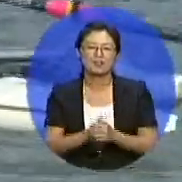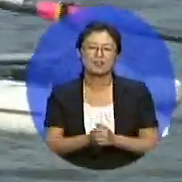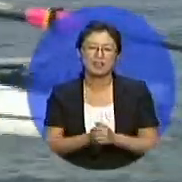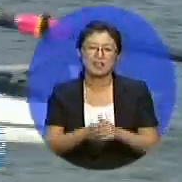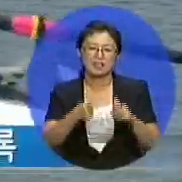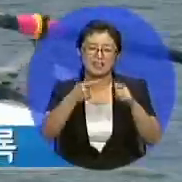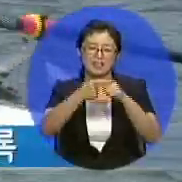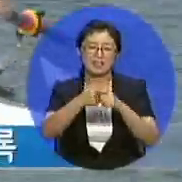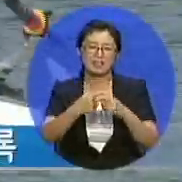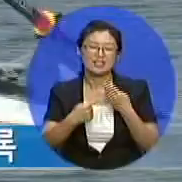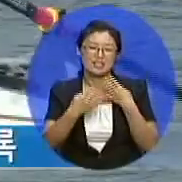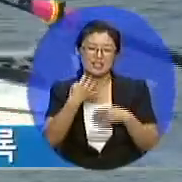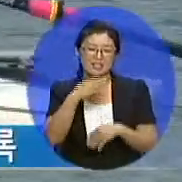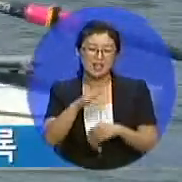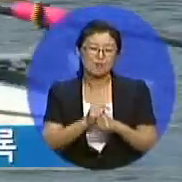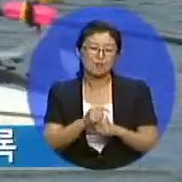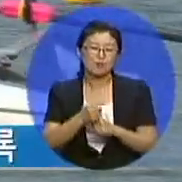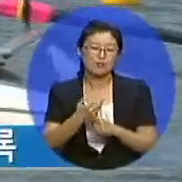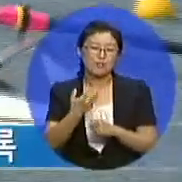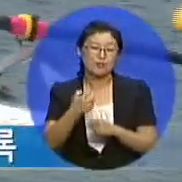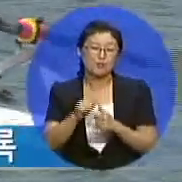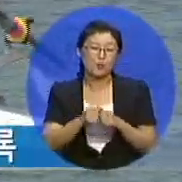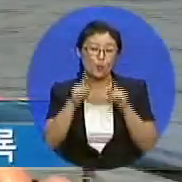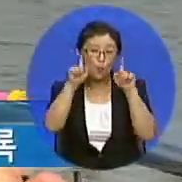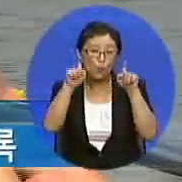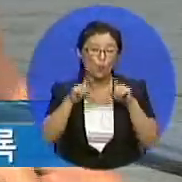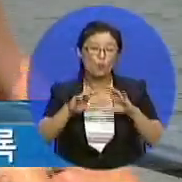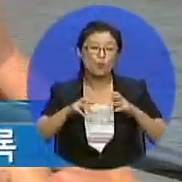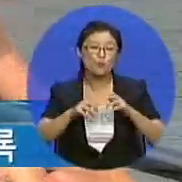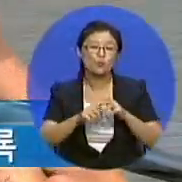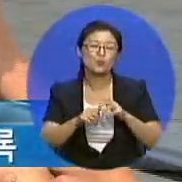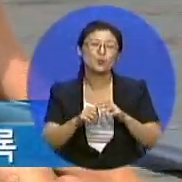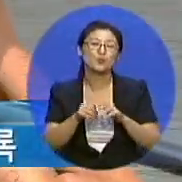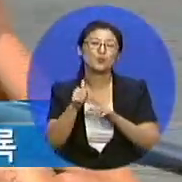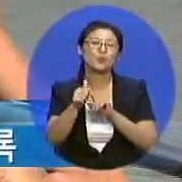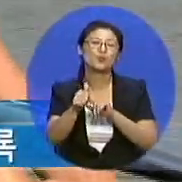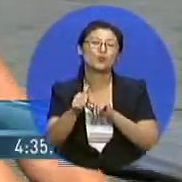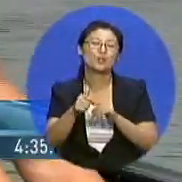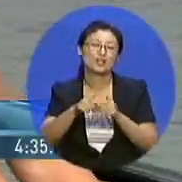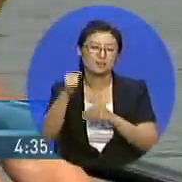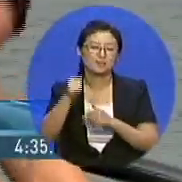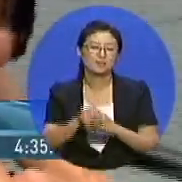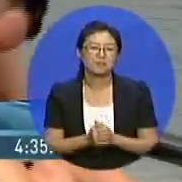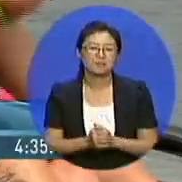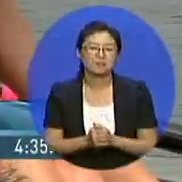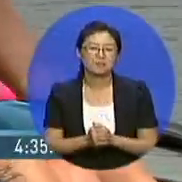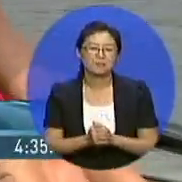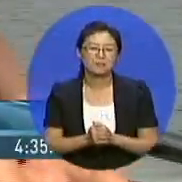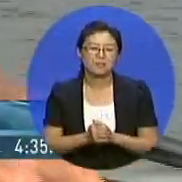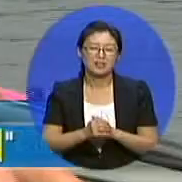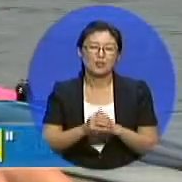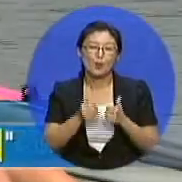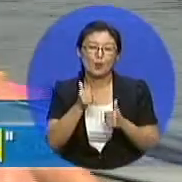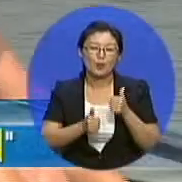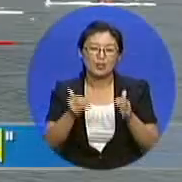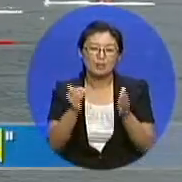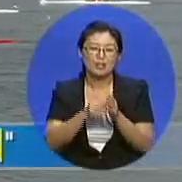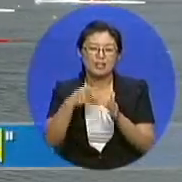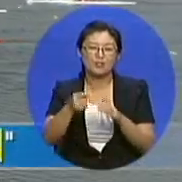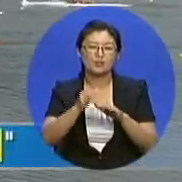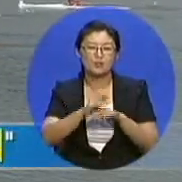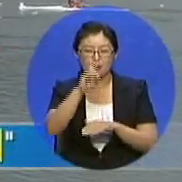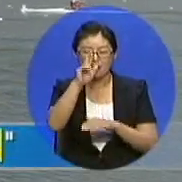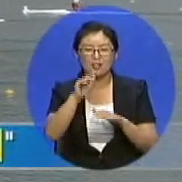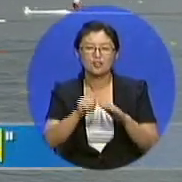1위는 4분 35초 98을 기록한 호주의 호리 에릭 선수가 차지했습니다. 경기를 마친 박준하 선수는